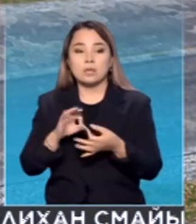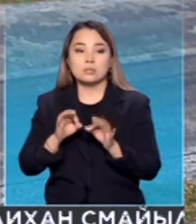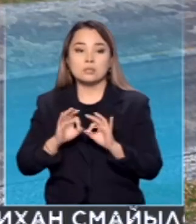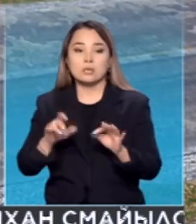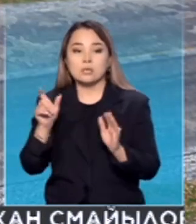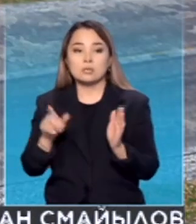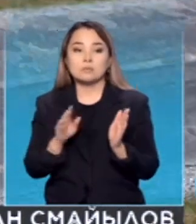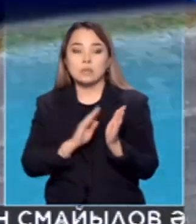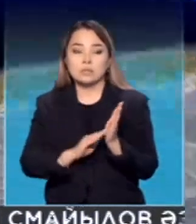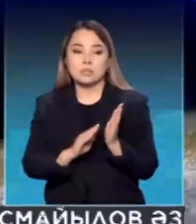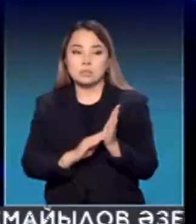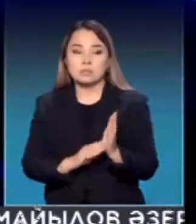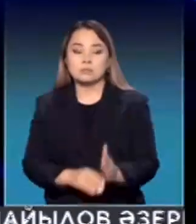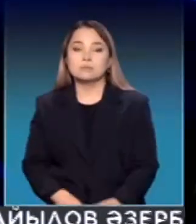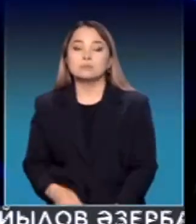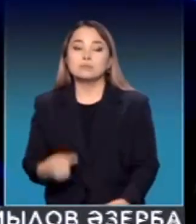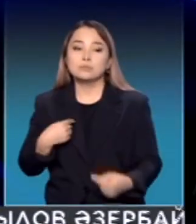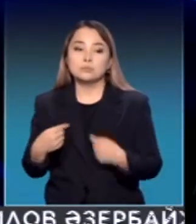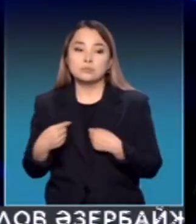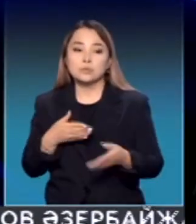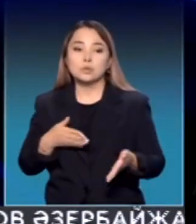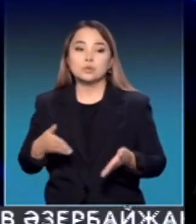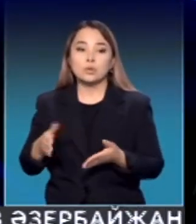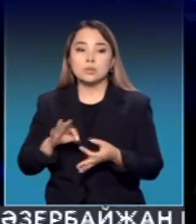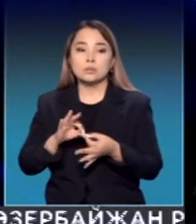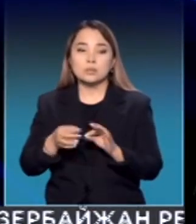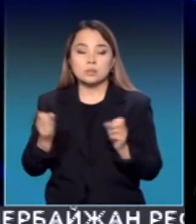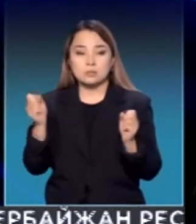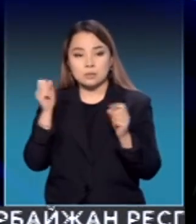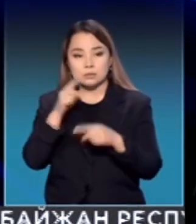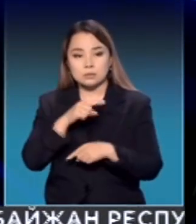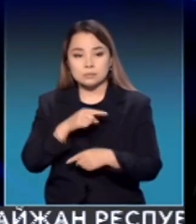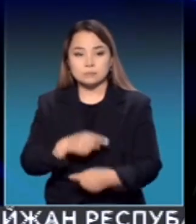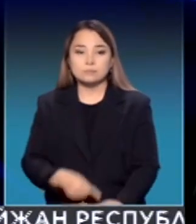Айнұр Әбілқасымқызы әуреге салған жол жайын біліп қайтты.